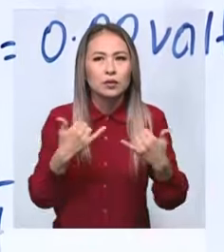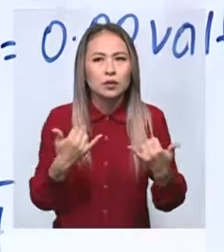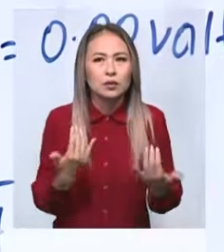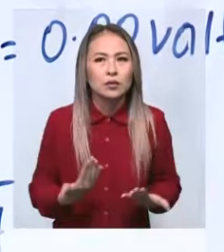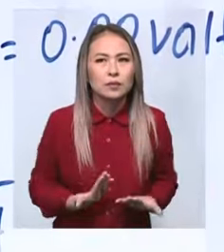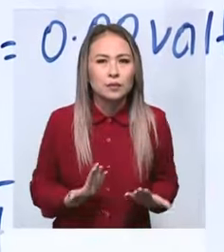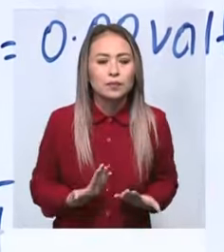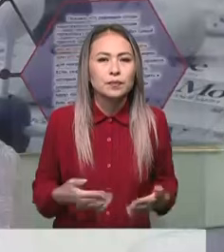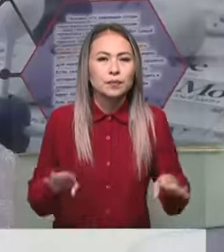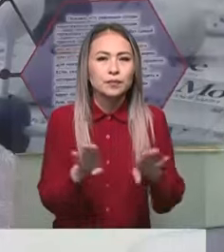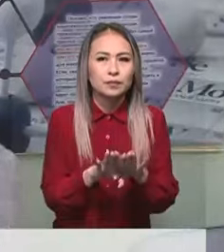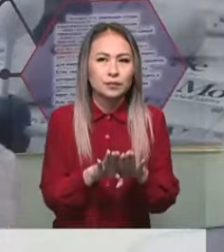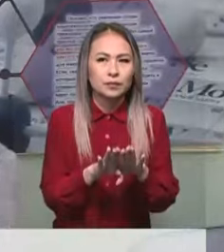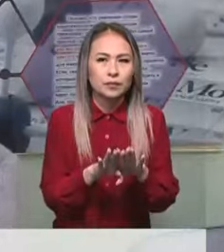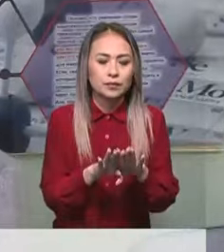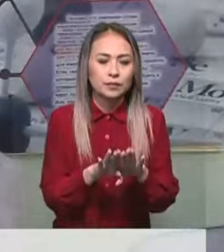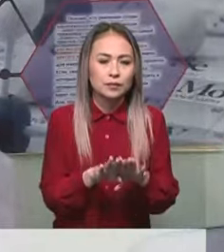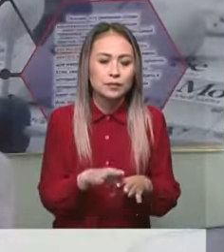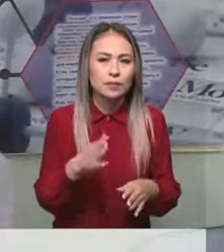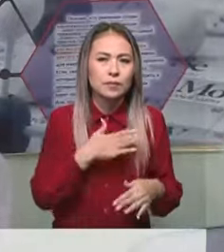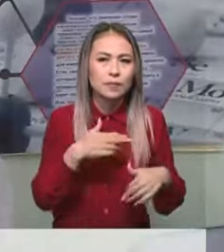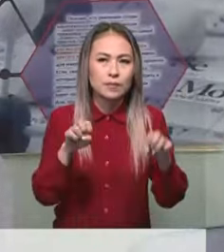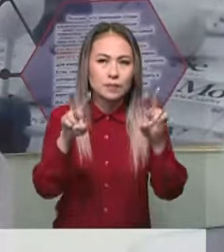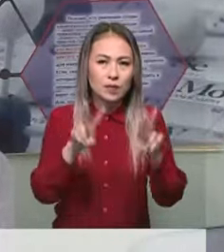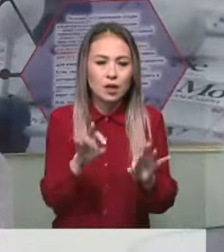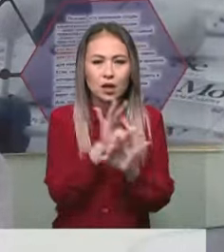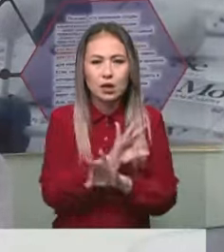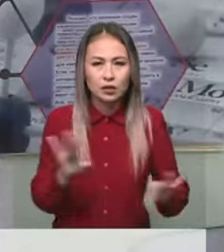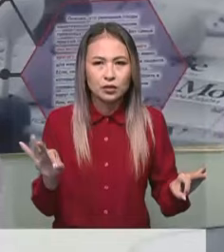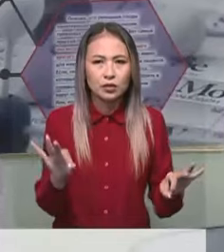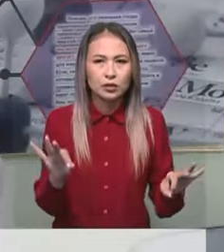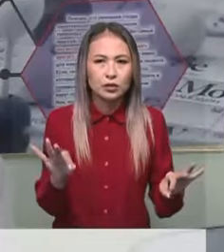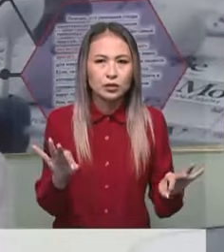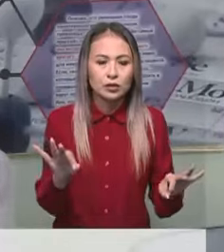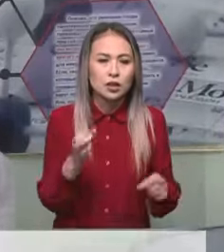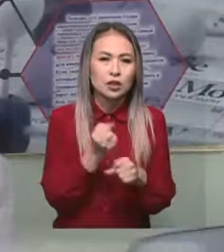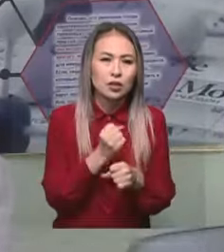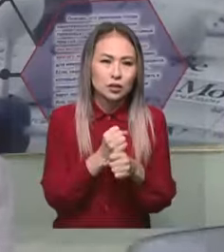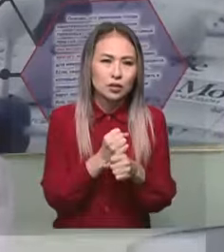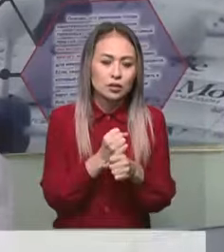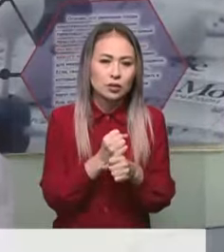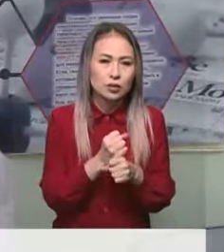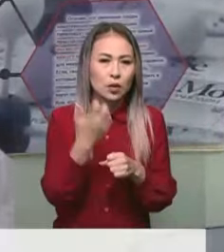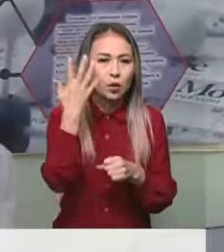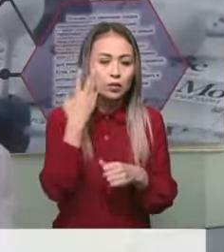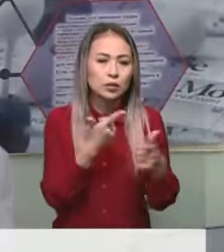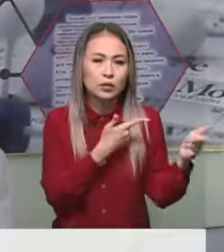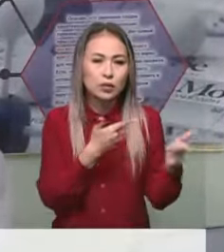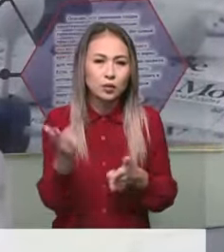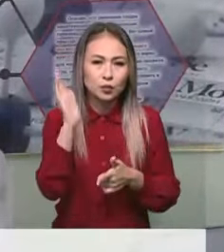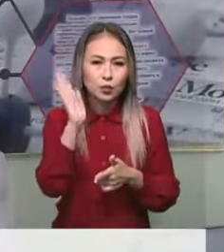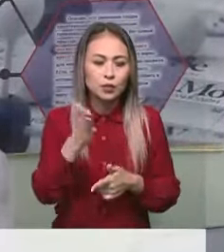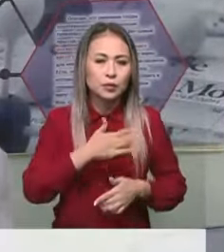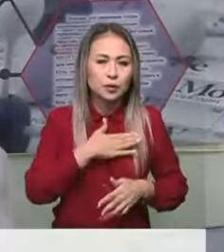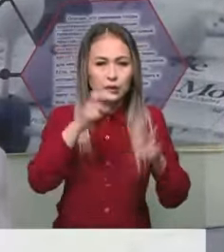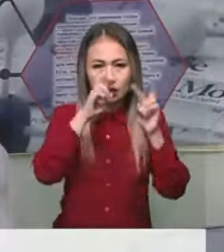орнату жолын іздеп жатыр. Бұйырса ол бізге арнайы осындай керемет ұяшық жасап жатыр. Бұйырса ол дайын болған кезде біз оны